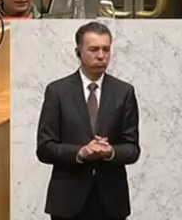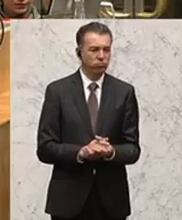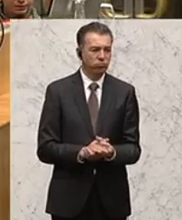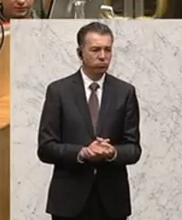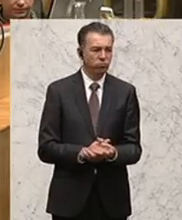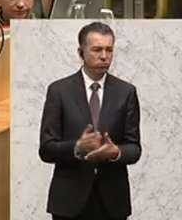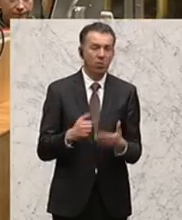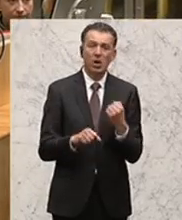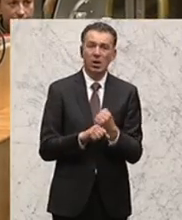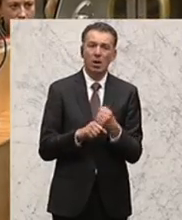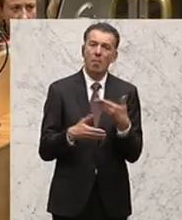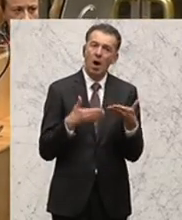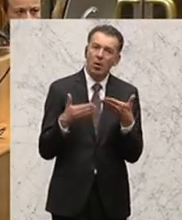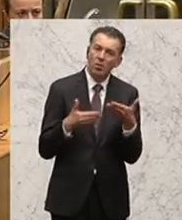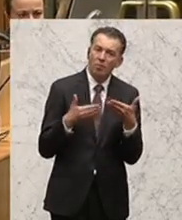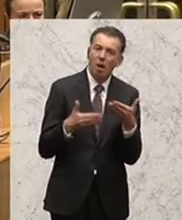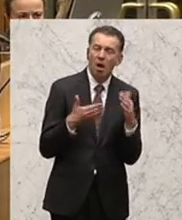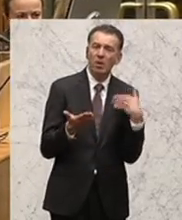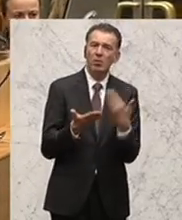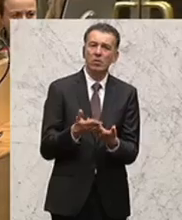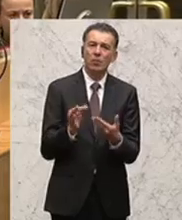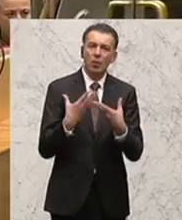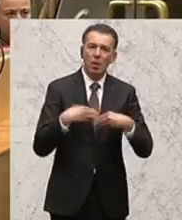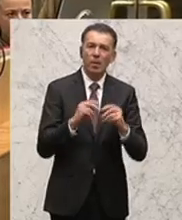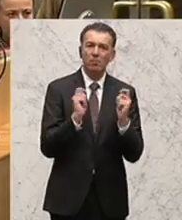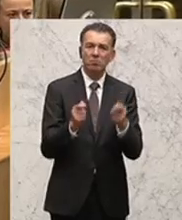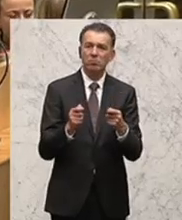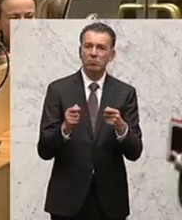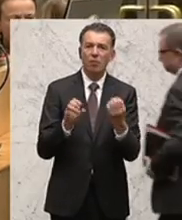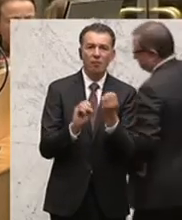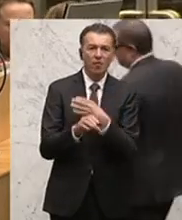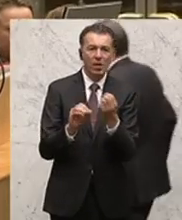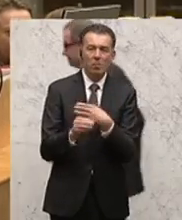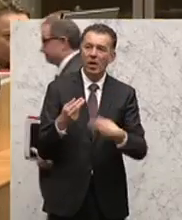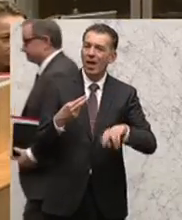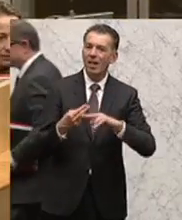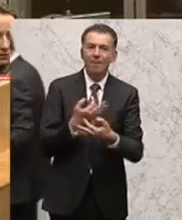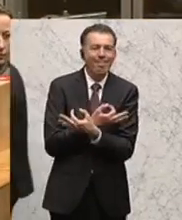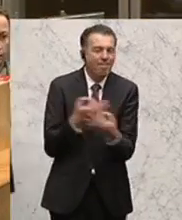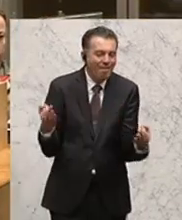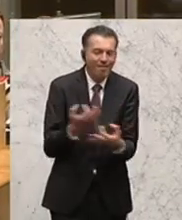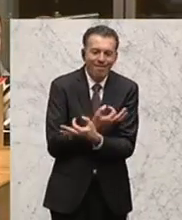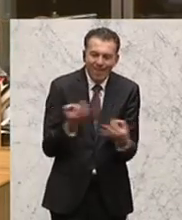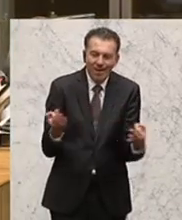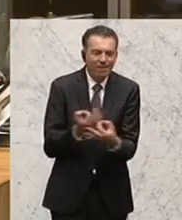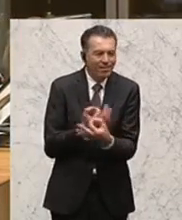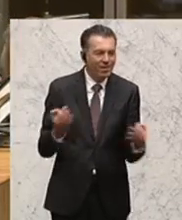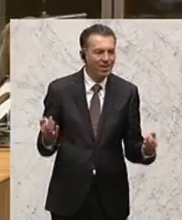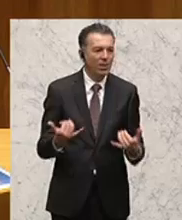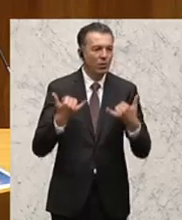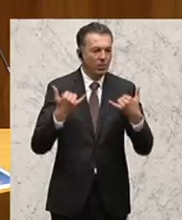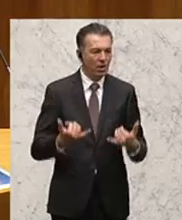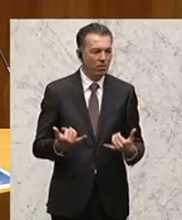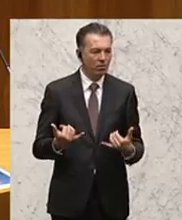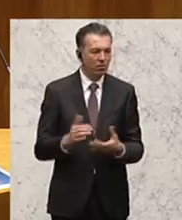ein Verhandlungsangebot gemacht für einen gemeinsamen Antrag hier. Ich habe keinerlei Rückmeldung, weder ein Mu noch ein Me bekommen dazu. Und